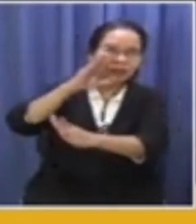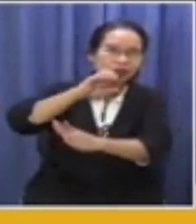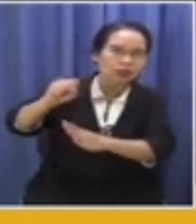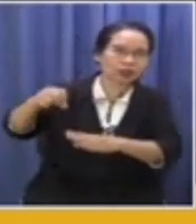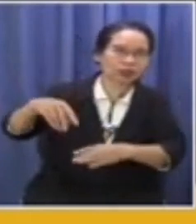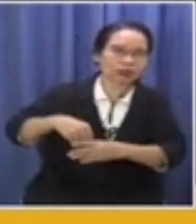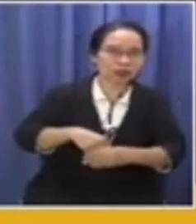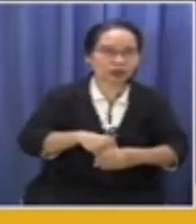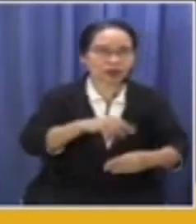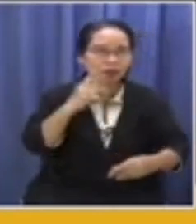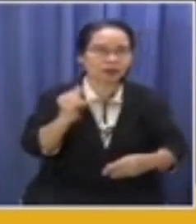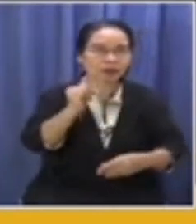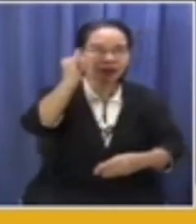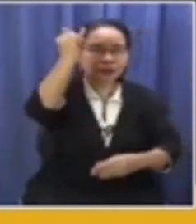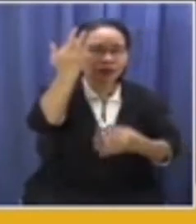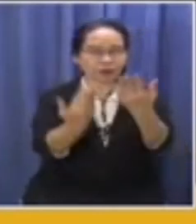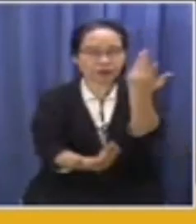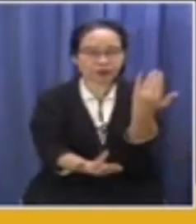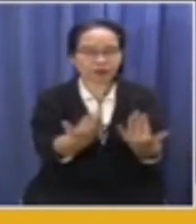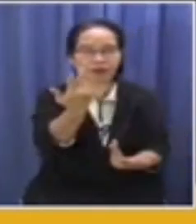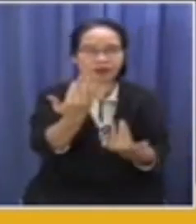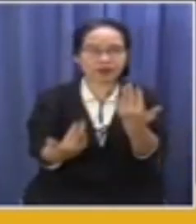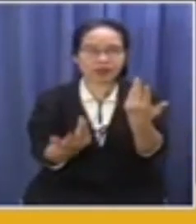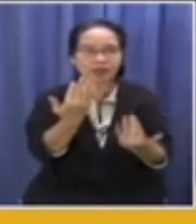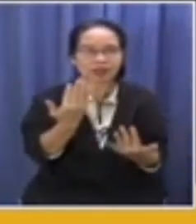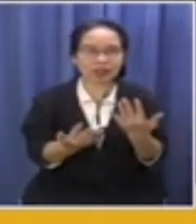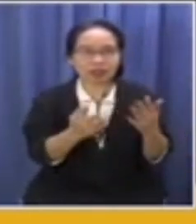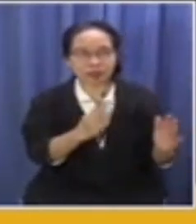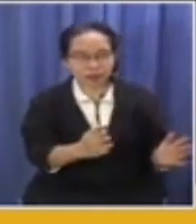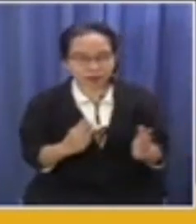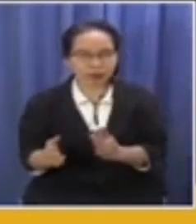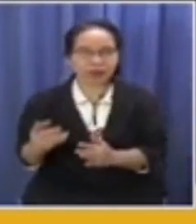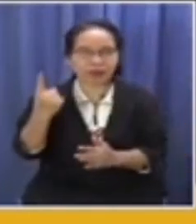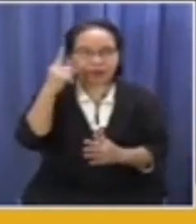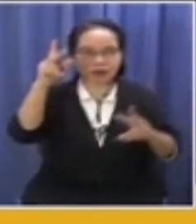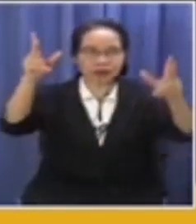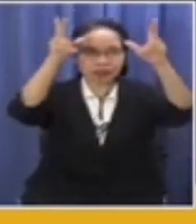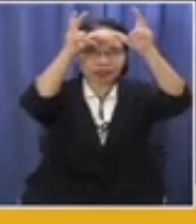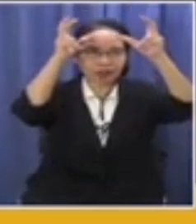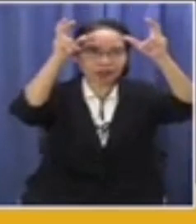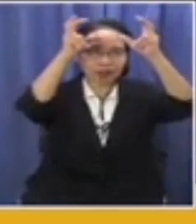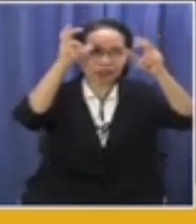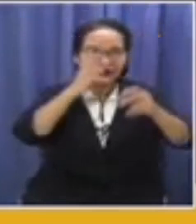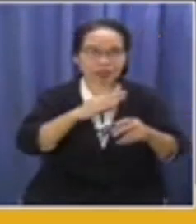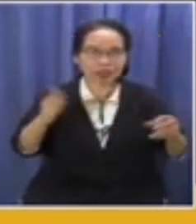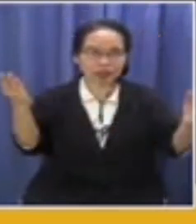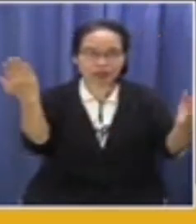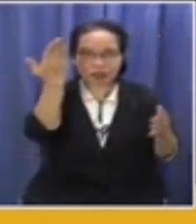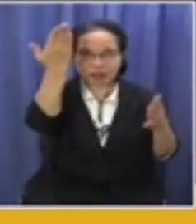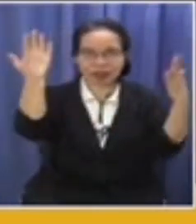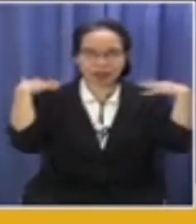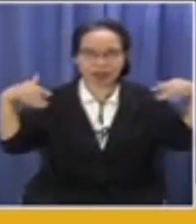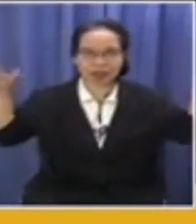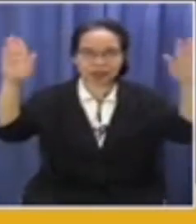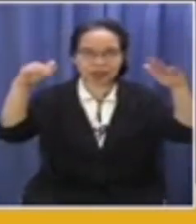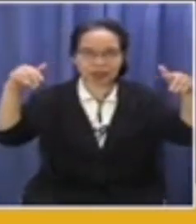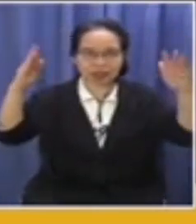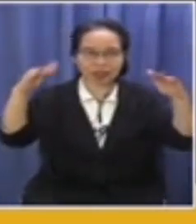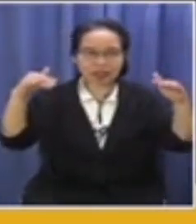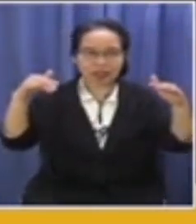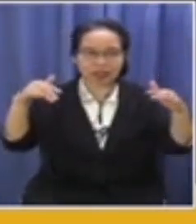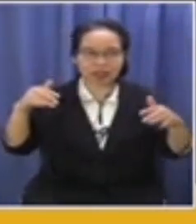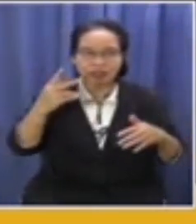mga sinumpa at pasa apoy na walang hanggan na inihanda sa diyablo at sa kanyang mga